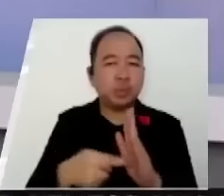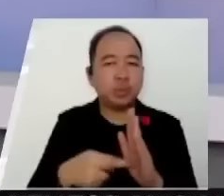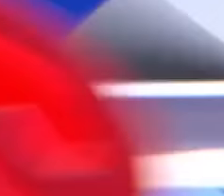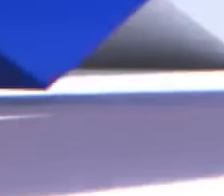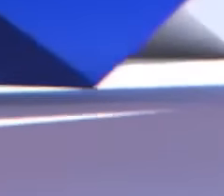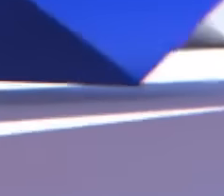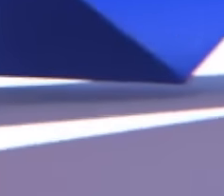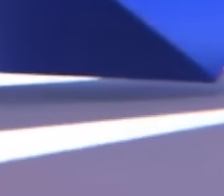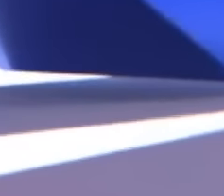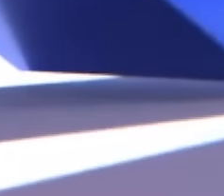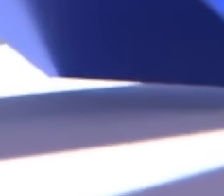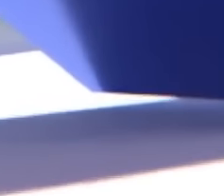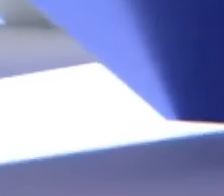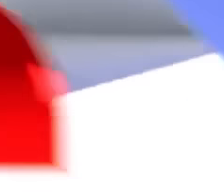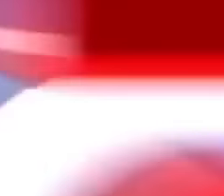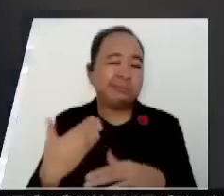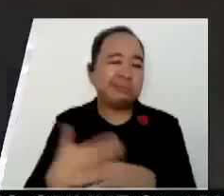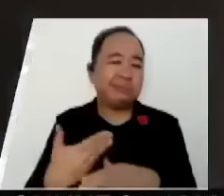ni Marie Zumali.